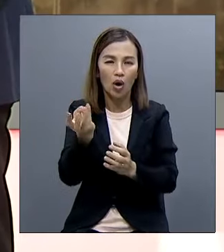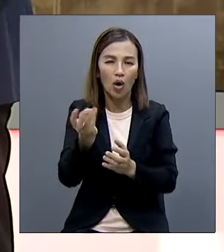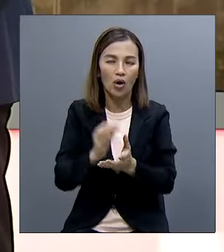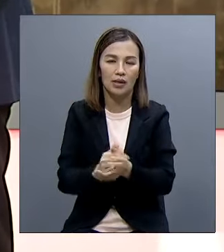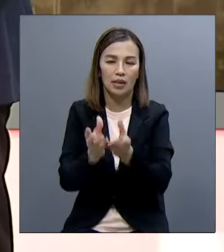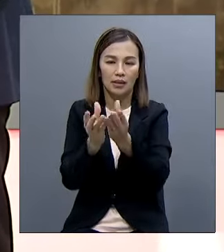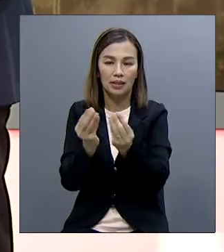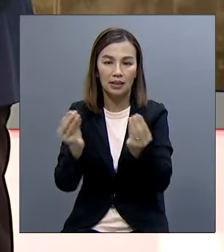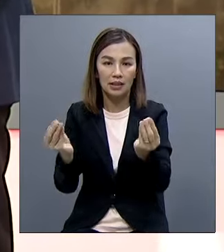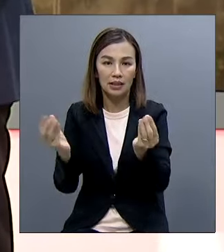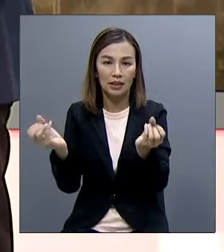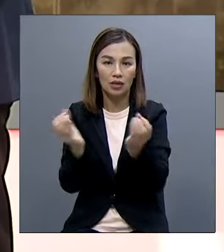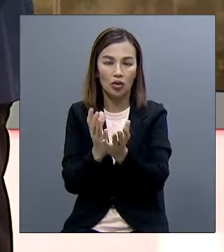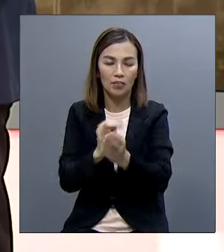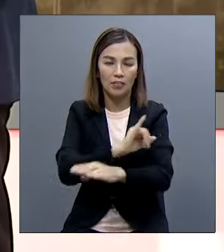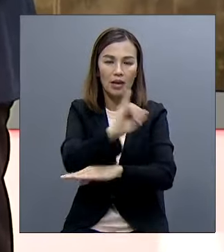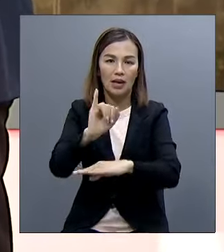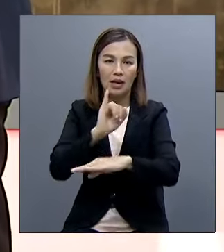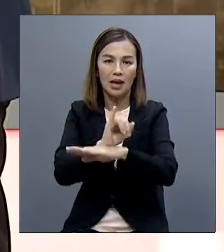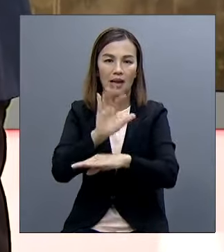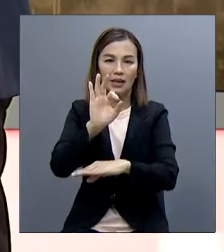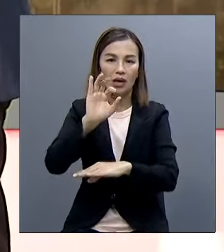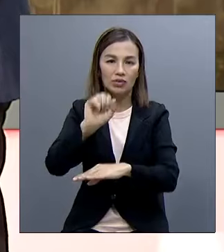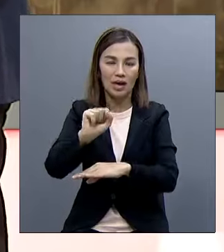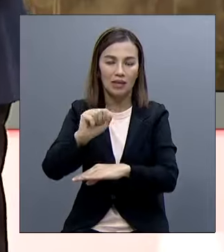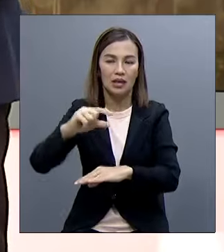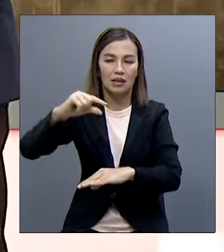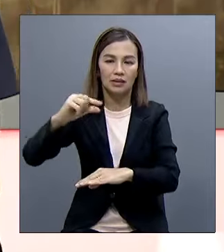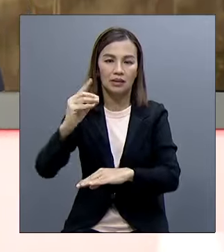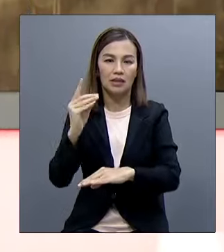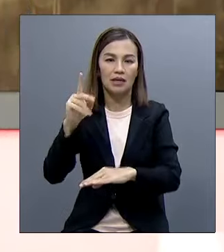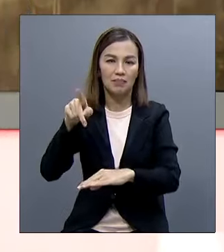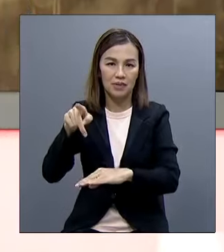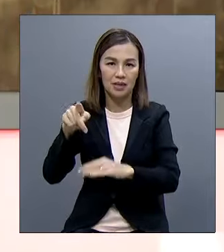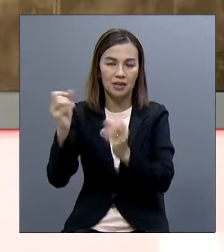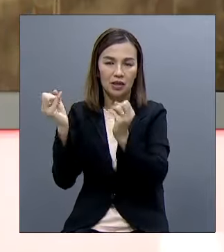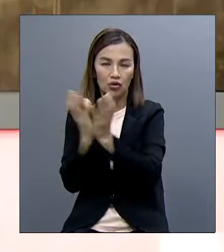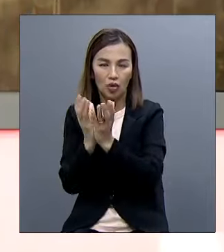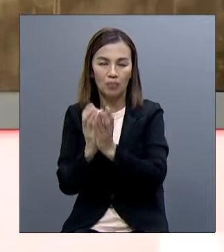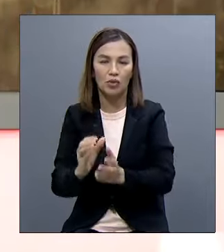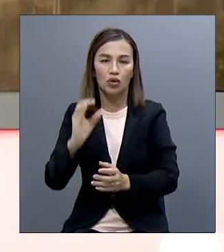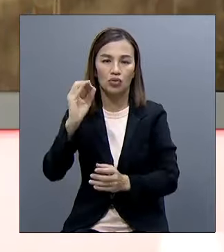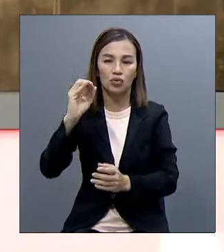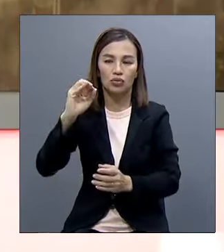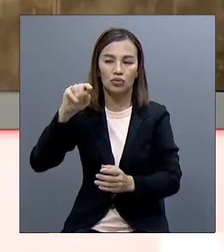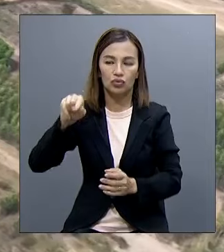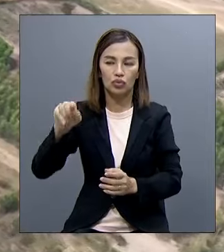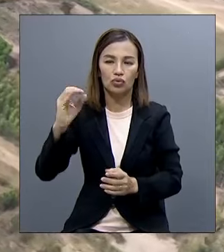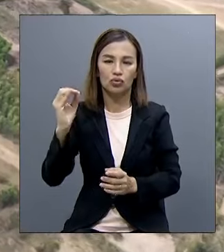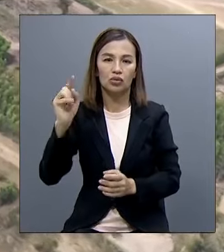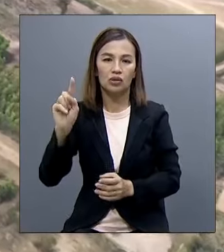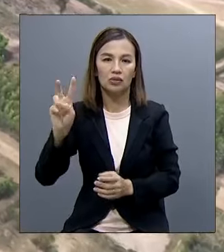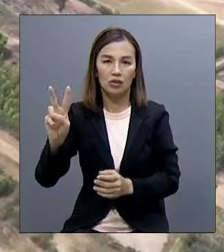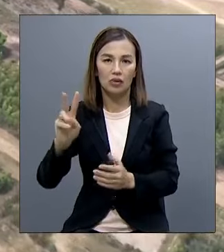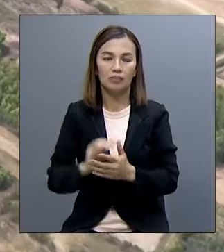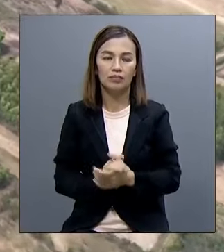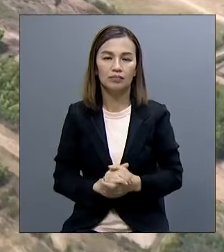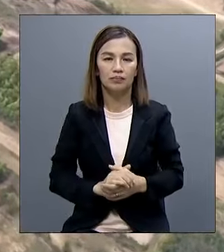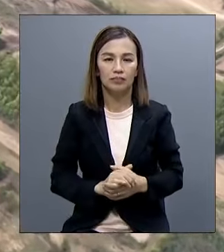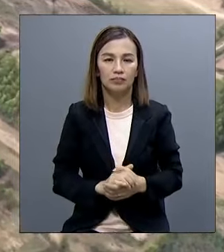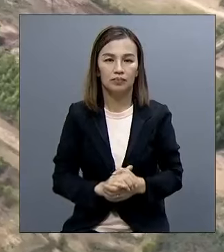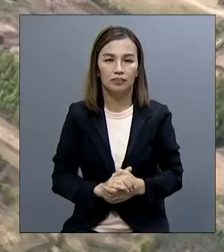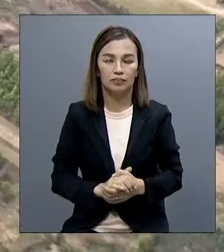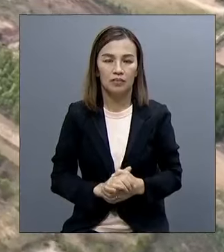เสียหายประมาณ 900,000ไร่นะคะกระทบต่อGDPค่ะร้อยละ 0.012นั่นเองค่ะ